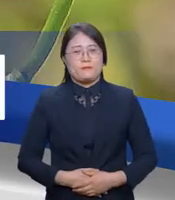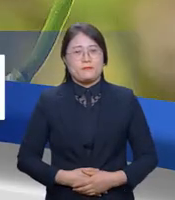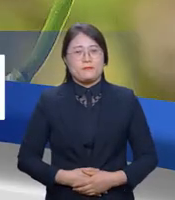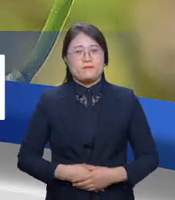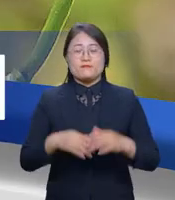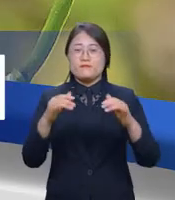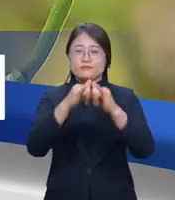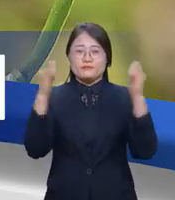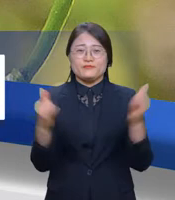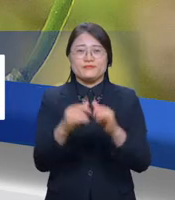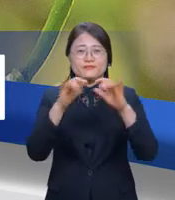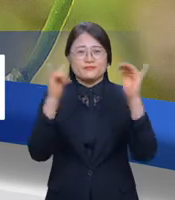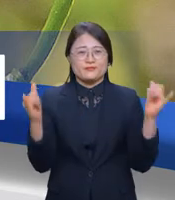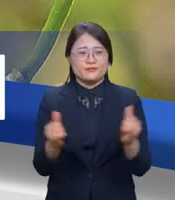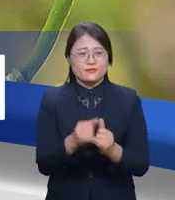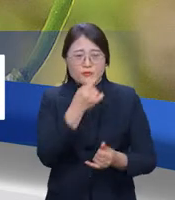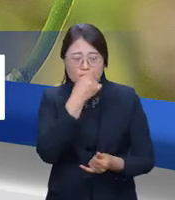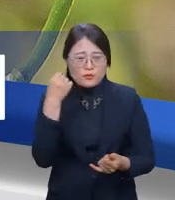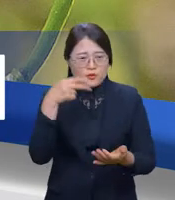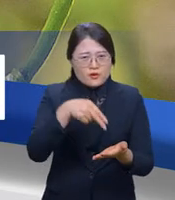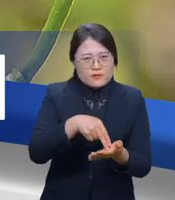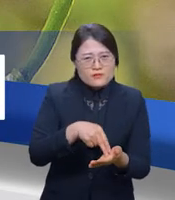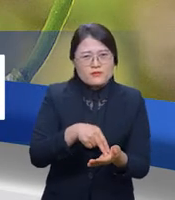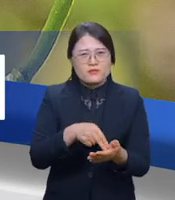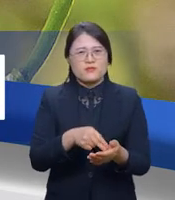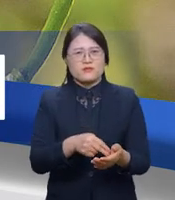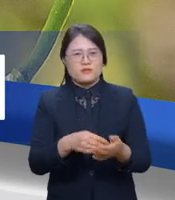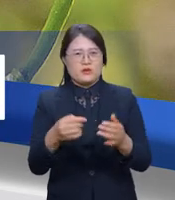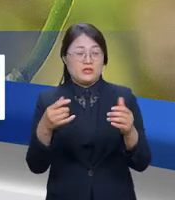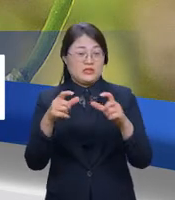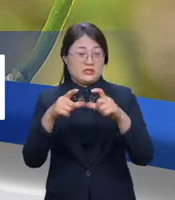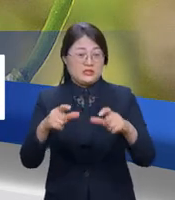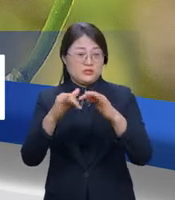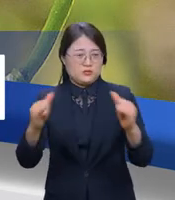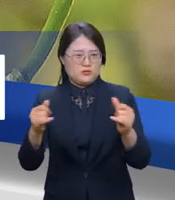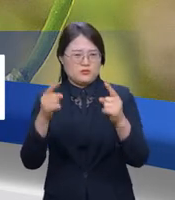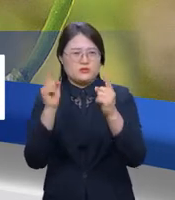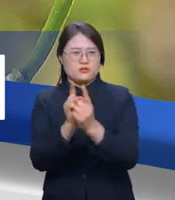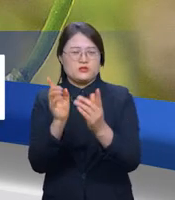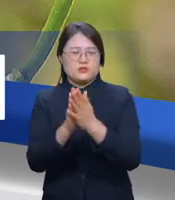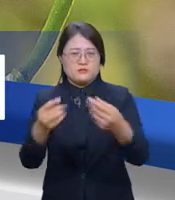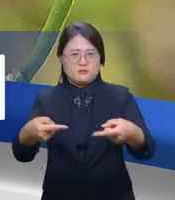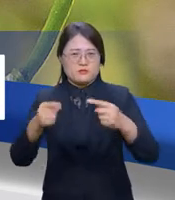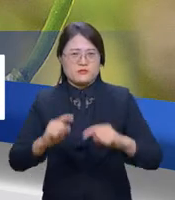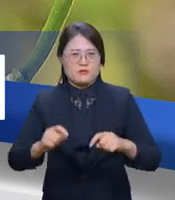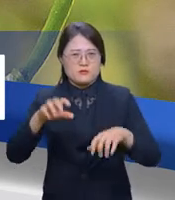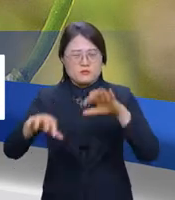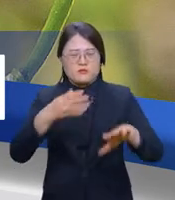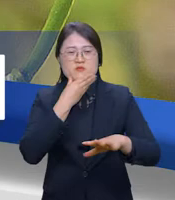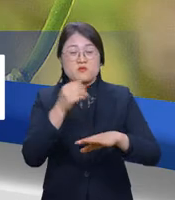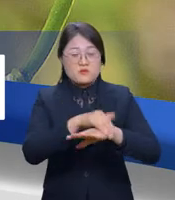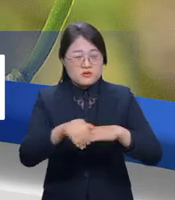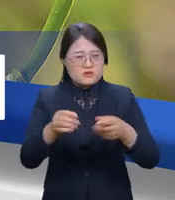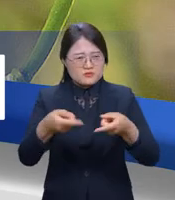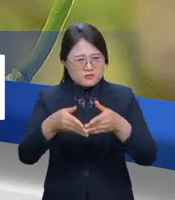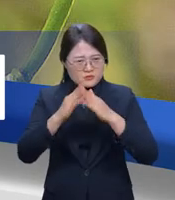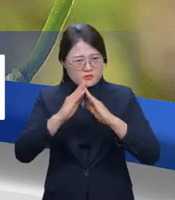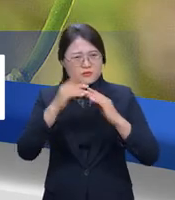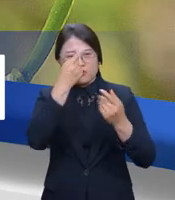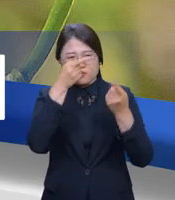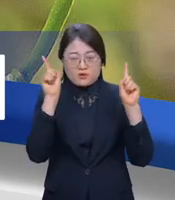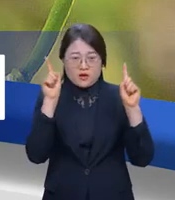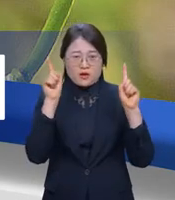동 지역사회 보장협의체를 중심으로 지역 주민들이 직접 참여해 마을복지 계획을 수립하는 대학이